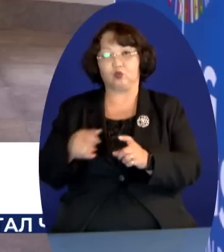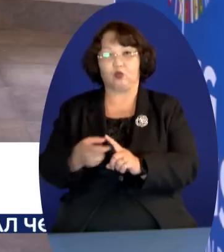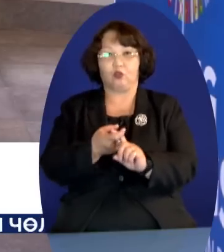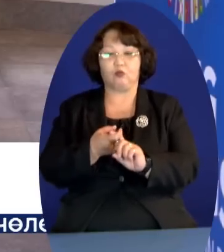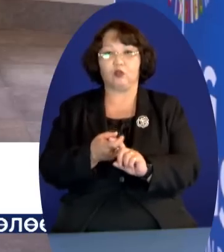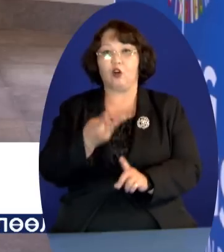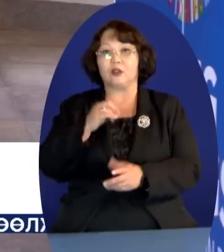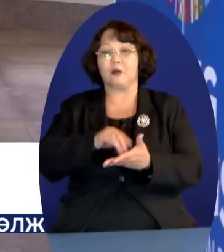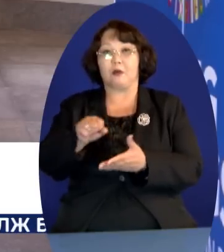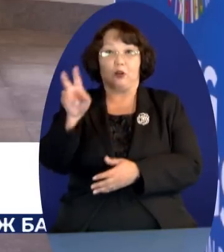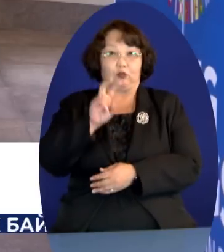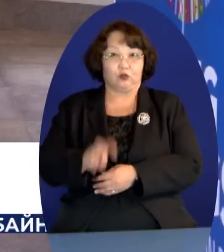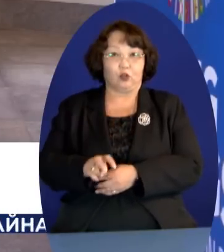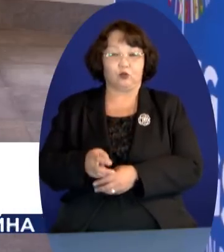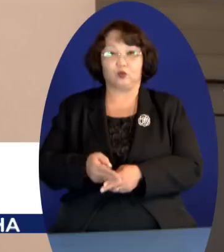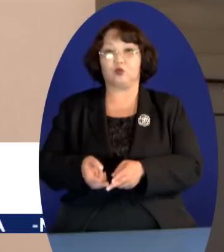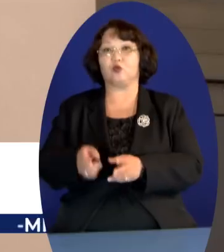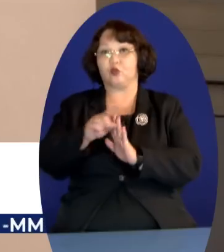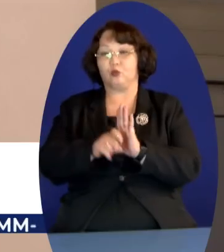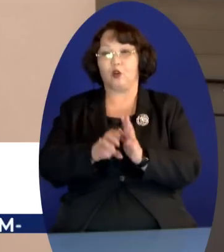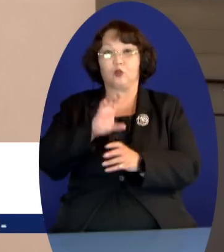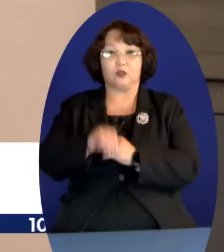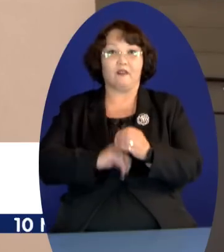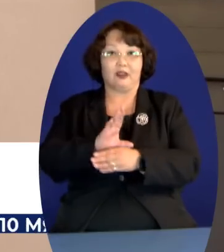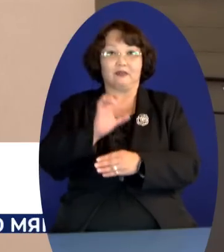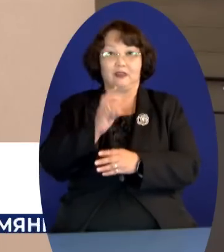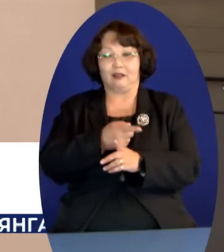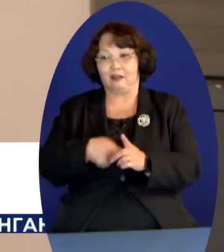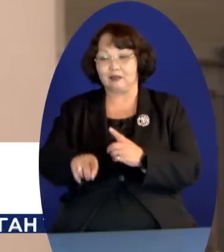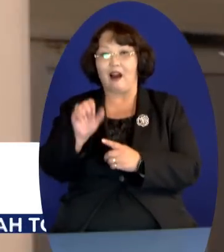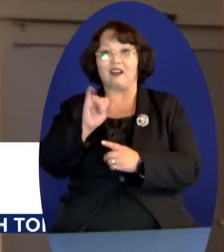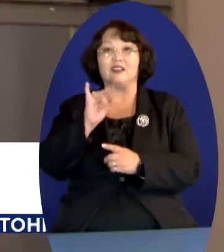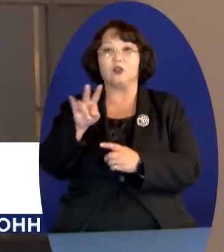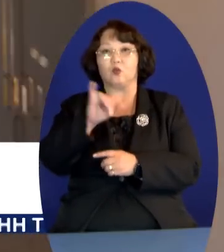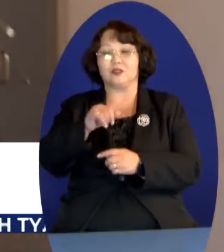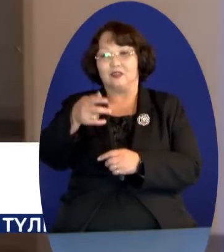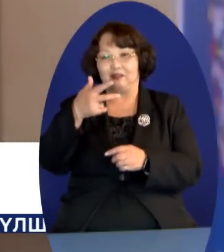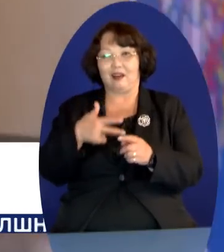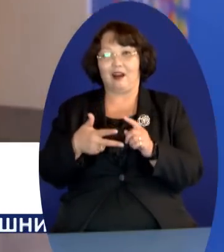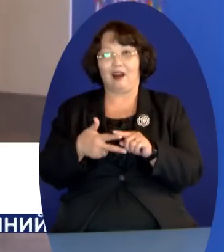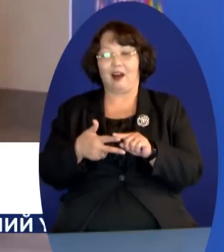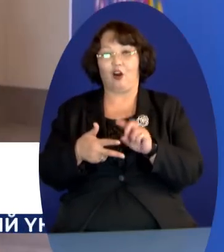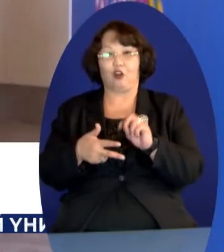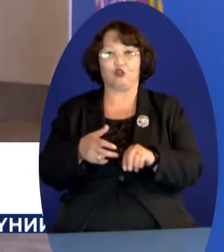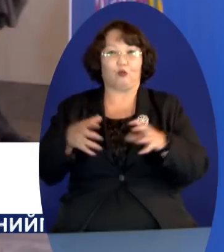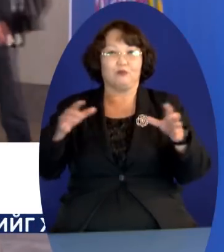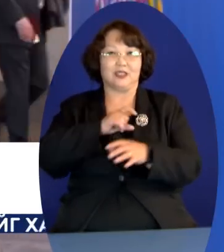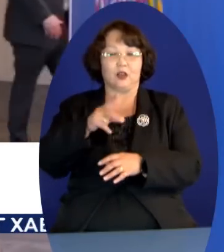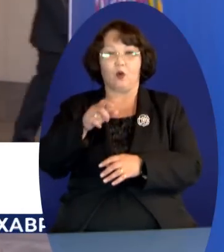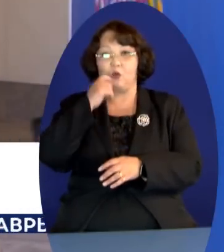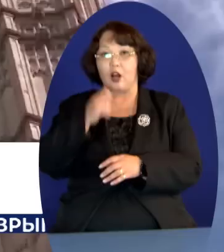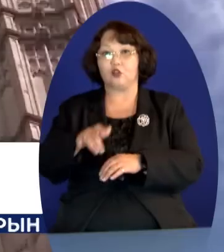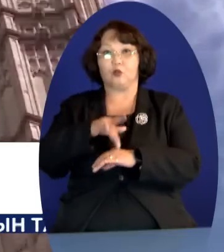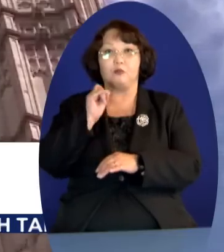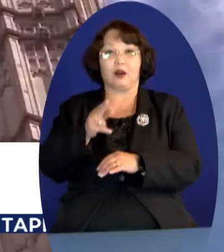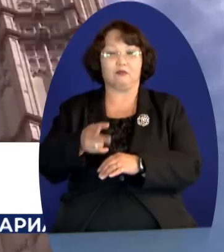20 тэрбум Америк долларын тусламжийн хөтөлбөр нь олон улсын валютын сангаас Аргентины дараа орох үеийн хоёр дахь том зээл болох юм а. Украйны төв банкны